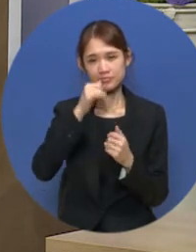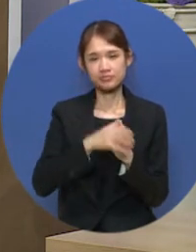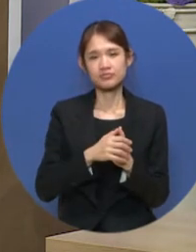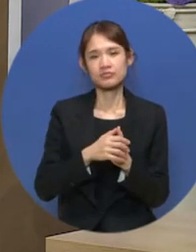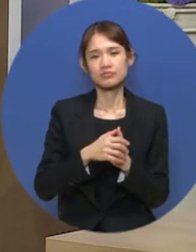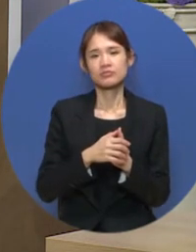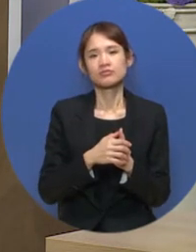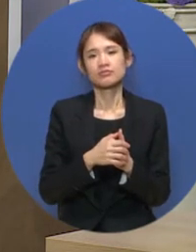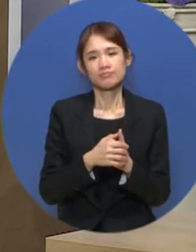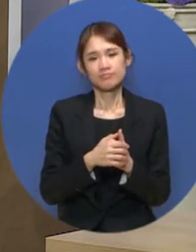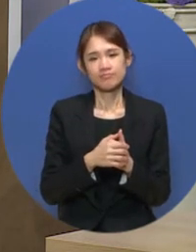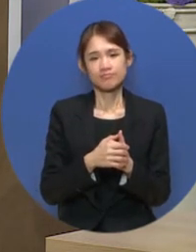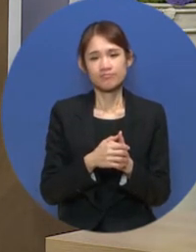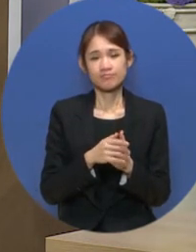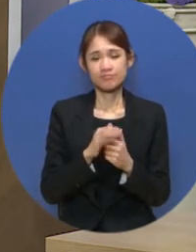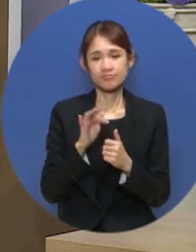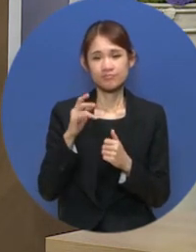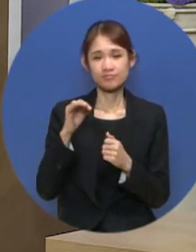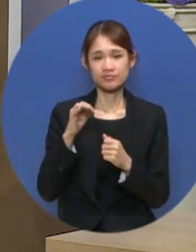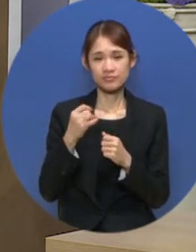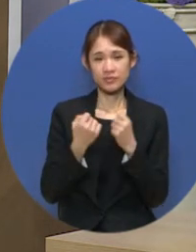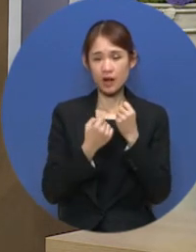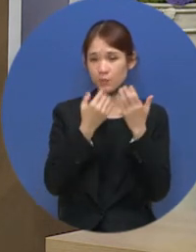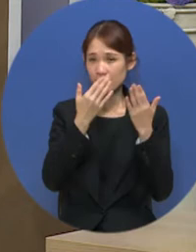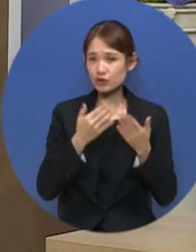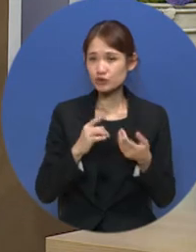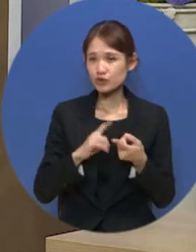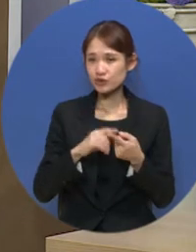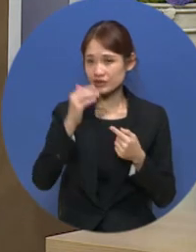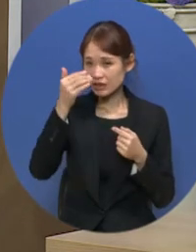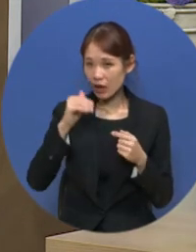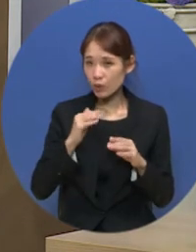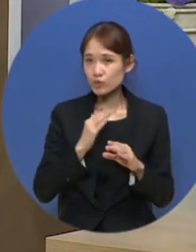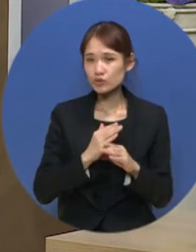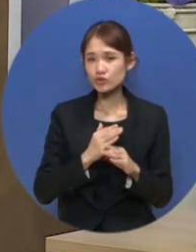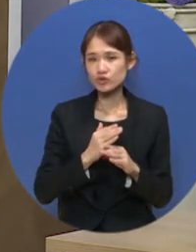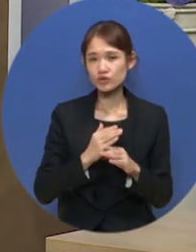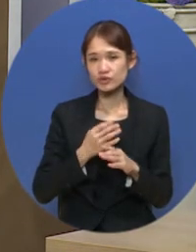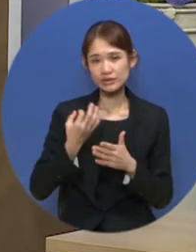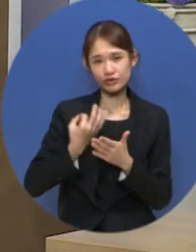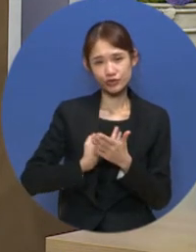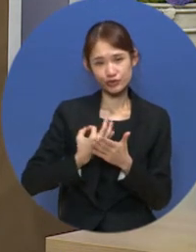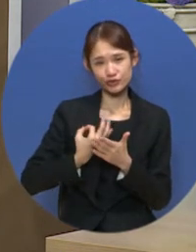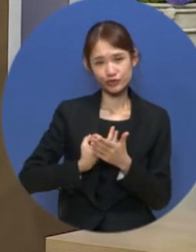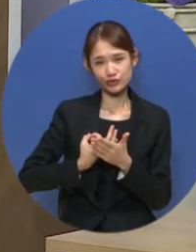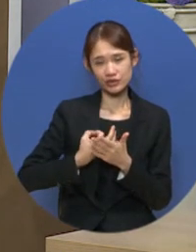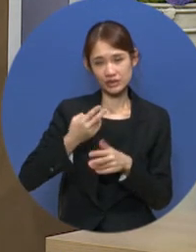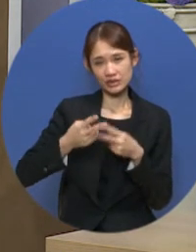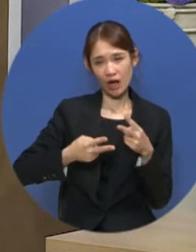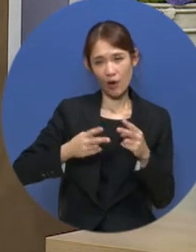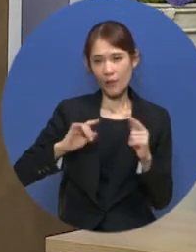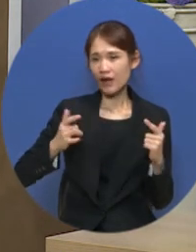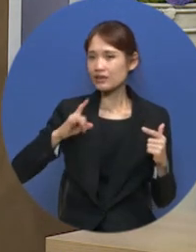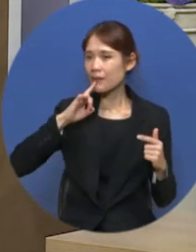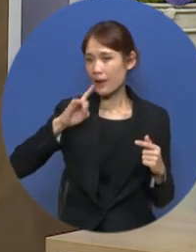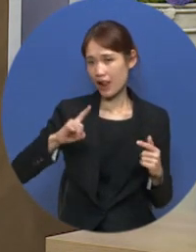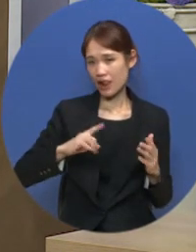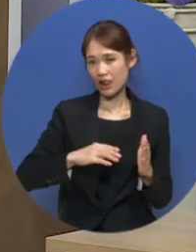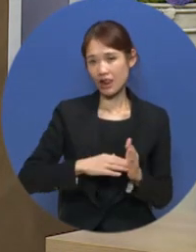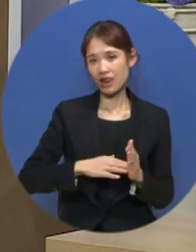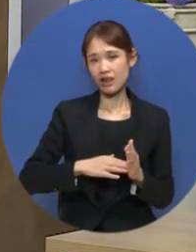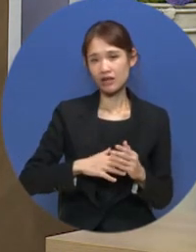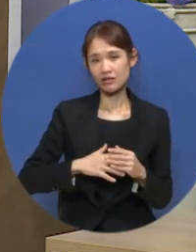네. 하티스트가 이제 앞서서 말씀하신 내용 중에 수익 사업이 아니다라는 말씀을 해주셨어요. 네.